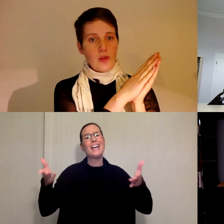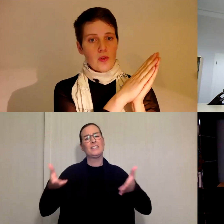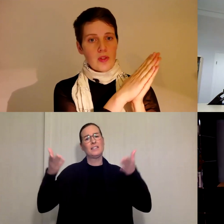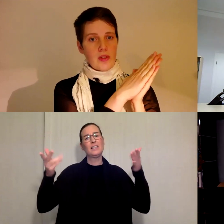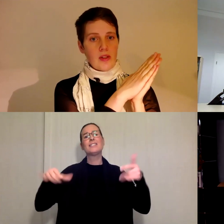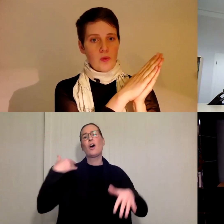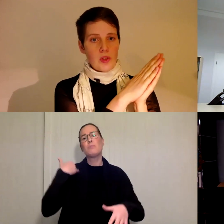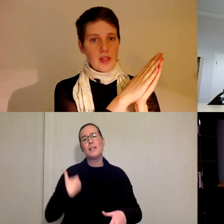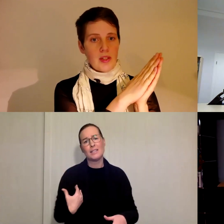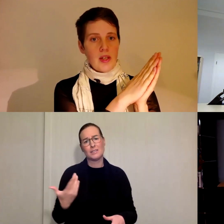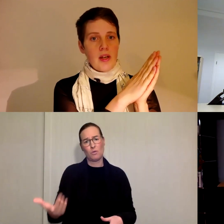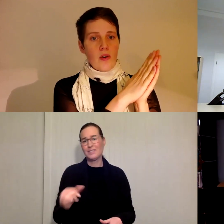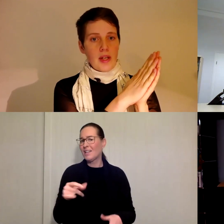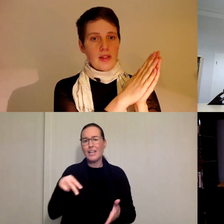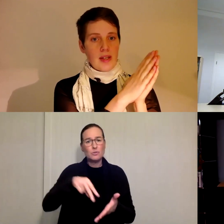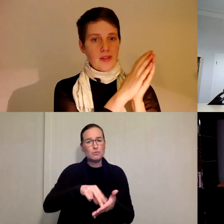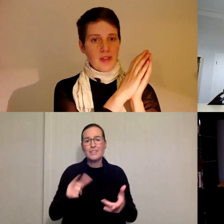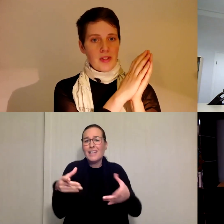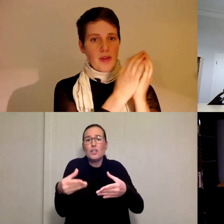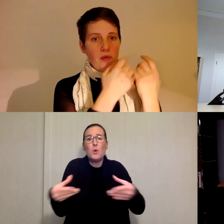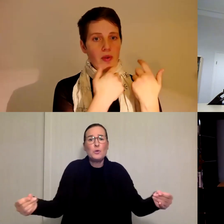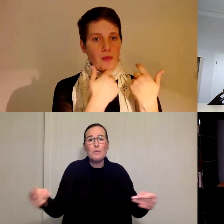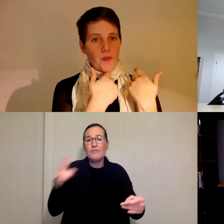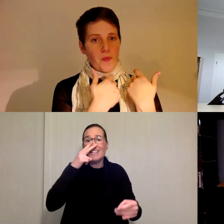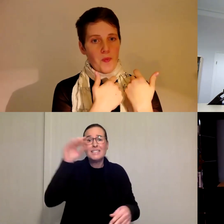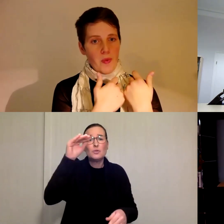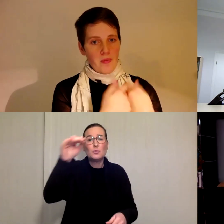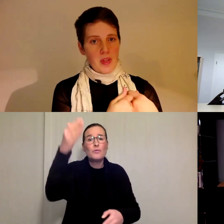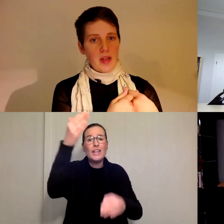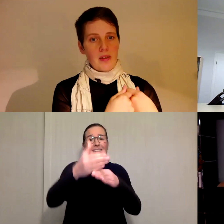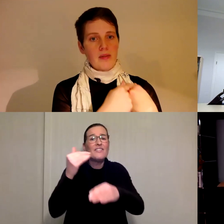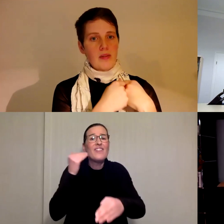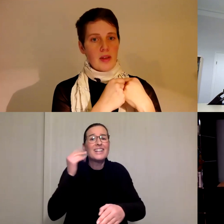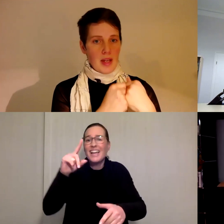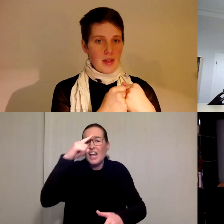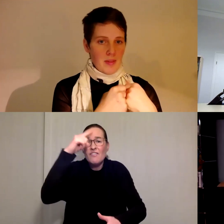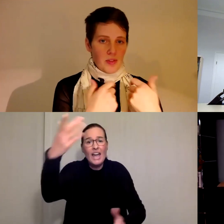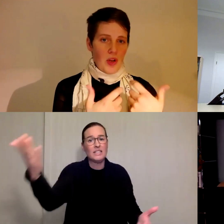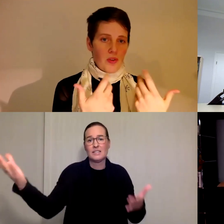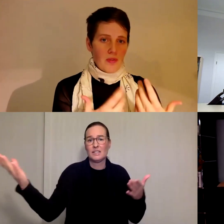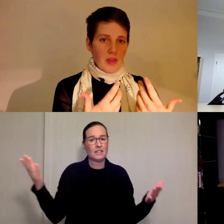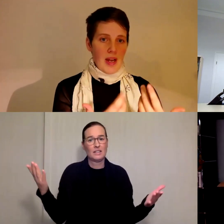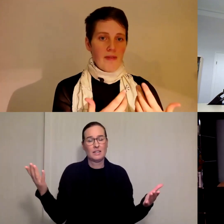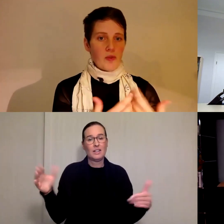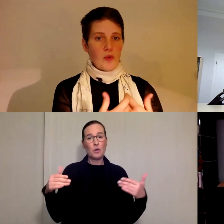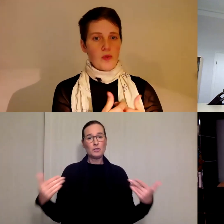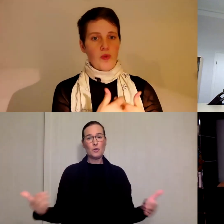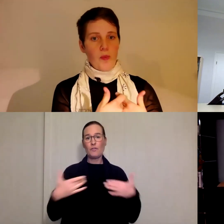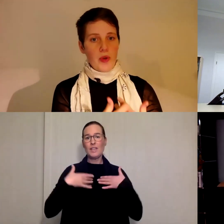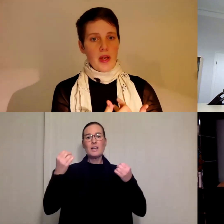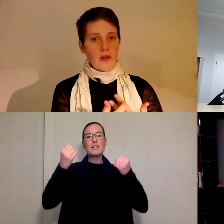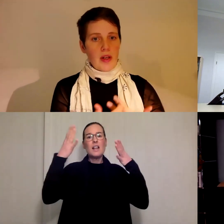keine Lösung, es ist kein Zustand. Und das ist das, was wir also auch klar versuchen